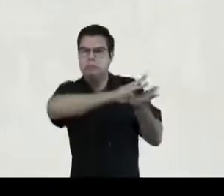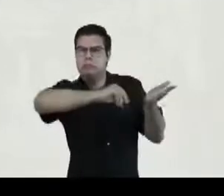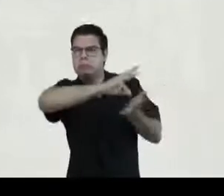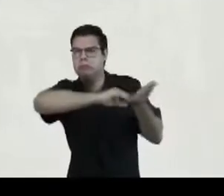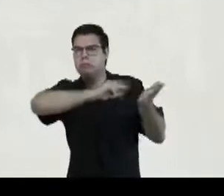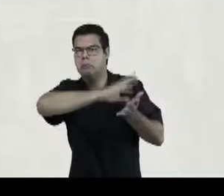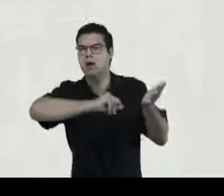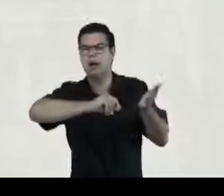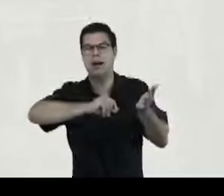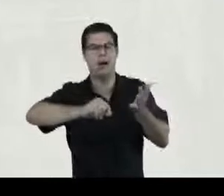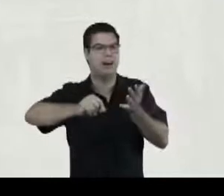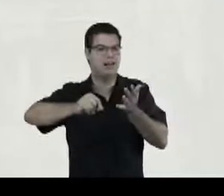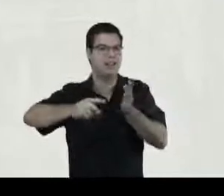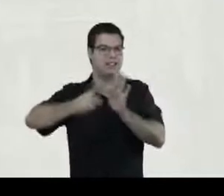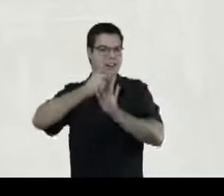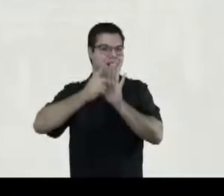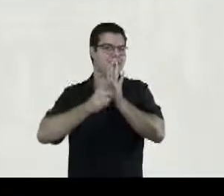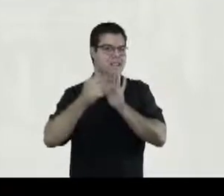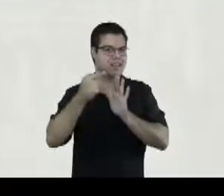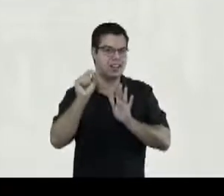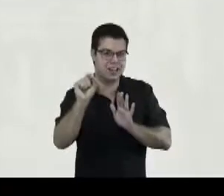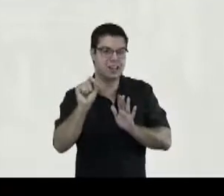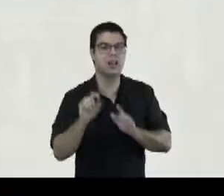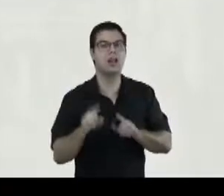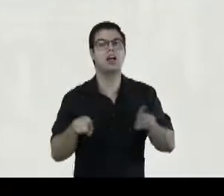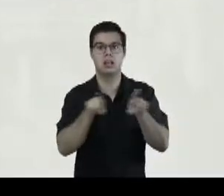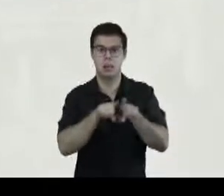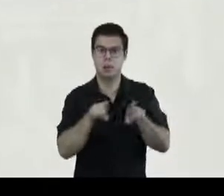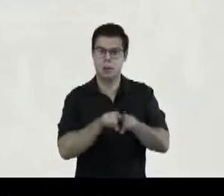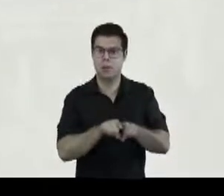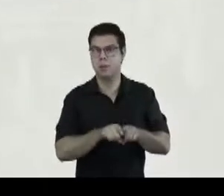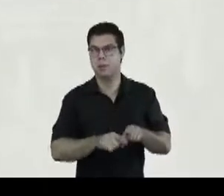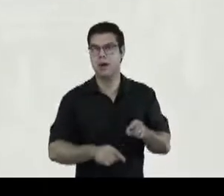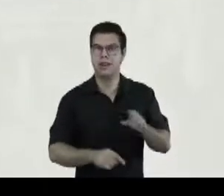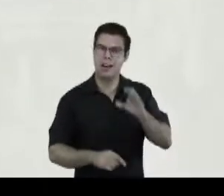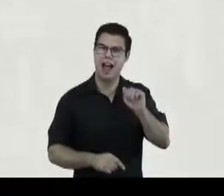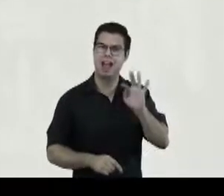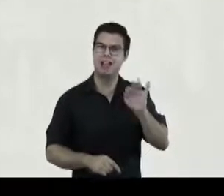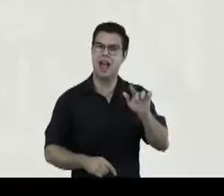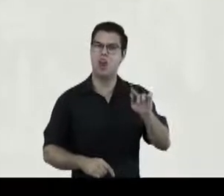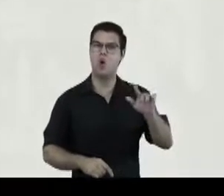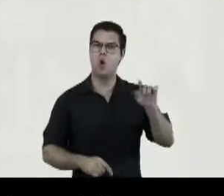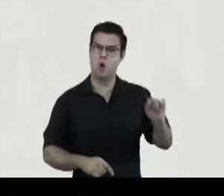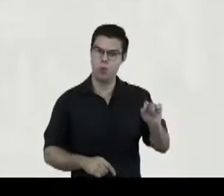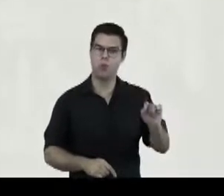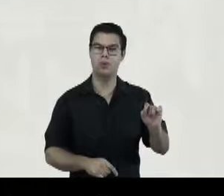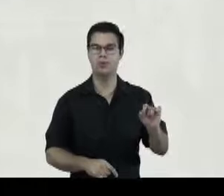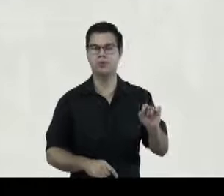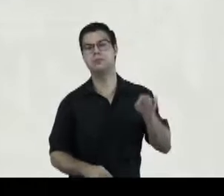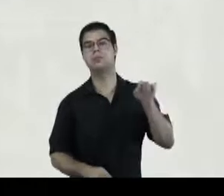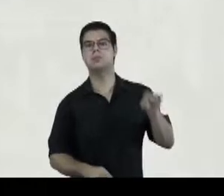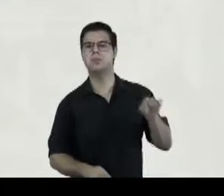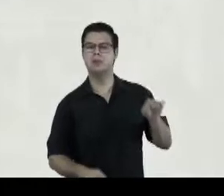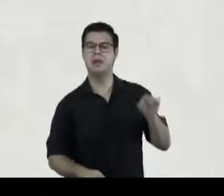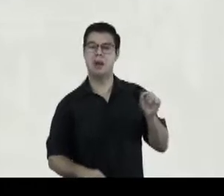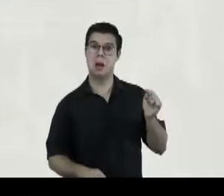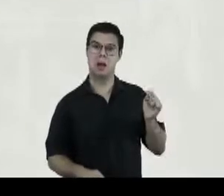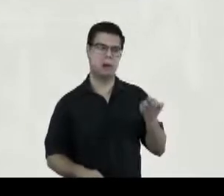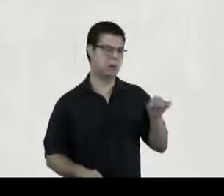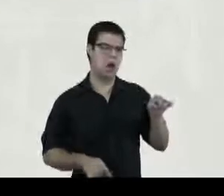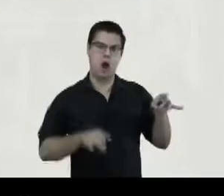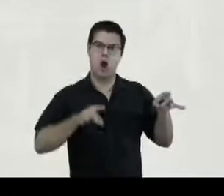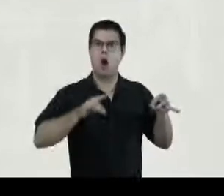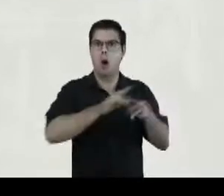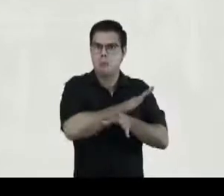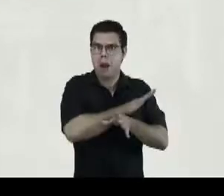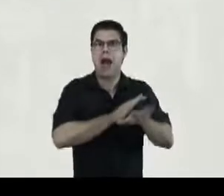British Museum Catalogue, le BMC, qui est prévu pour être très complet et qui, je crois, n'a jamais été terminé.